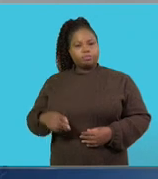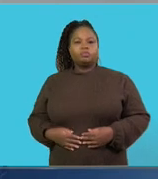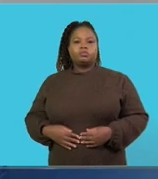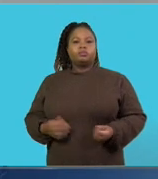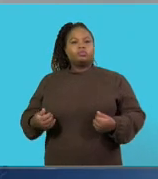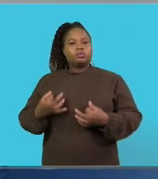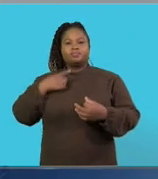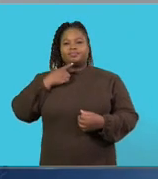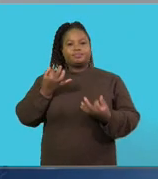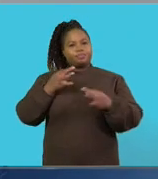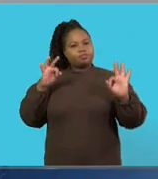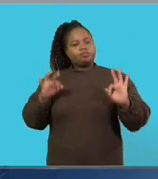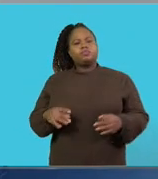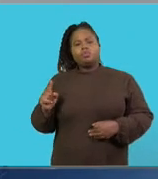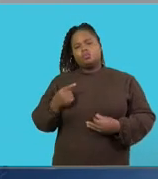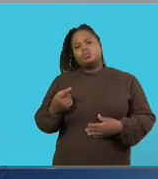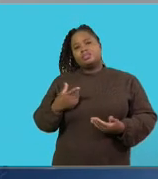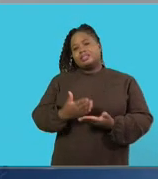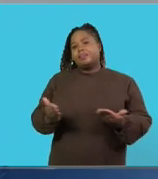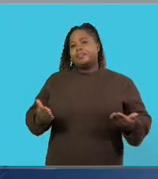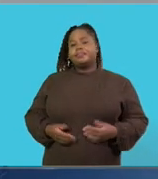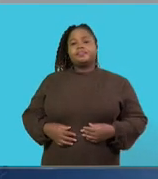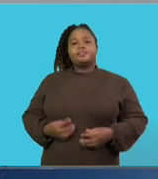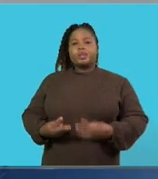abazali nokusizana nabo ngokuthi i-unemployment